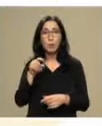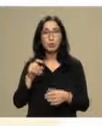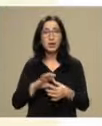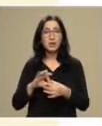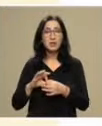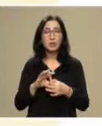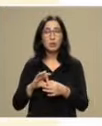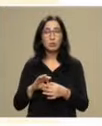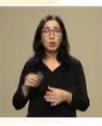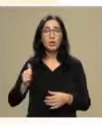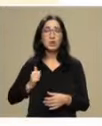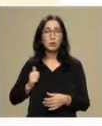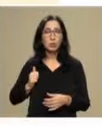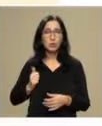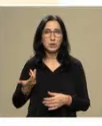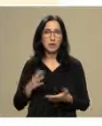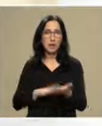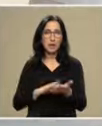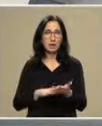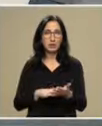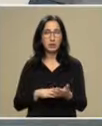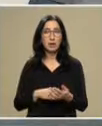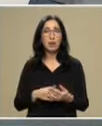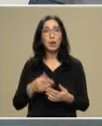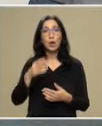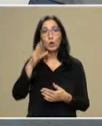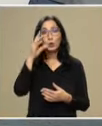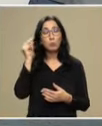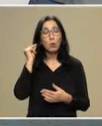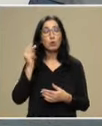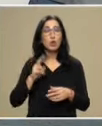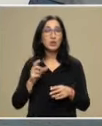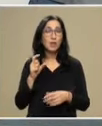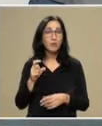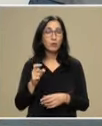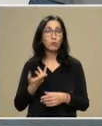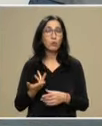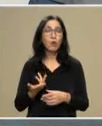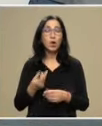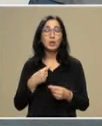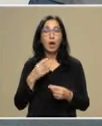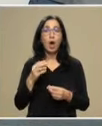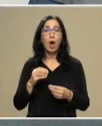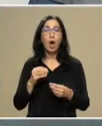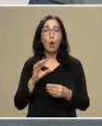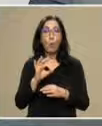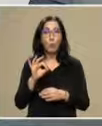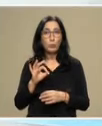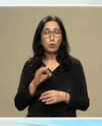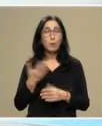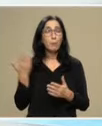с сигурността на данните. Госпожо Стефанова, ако трябва на финала на нашия разговор да обобщим,